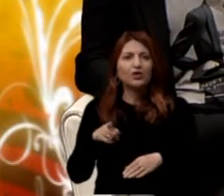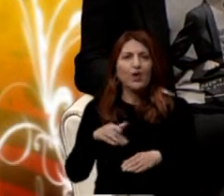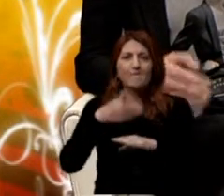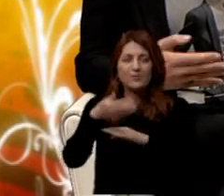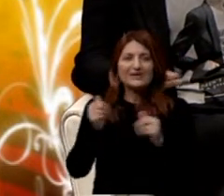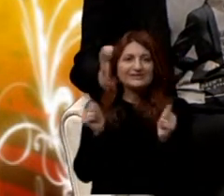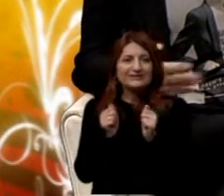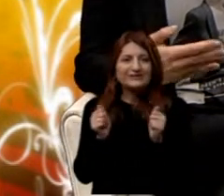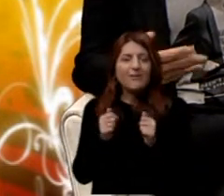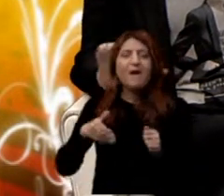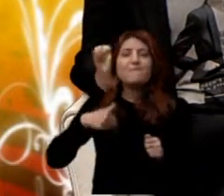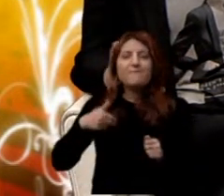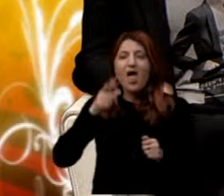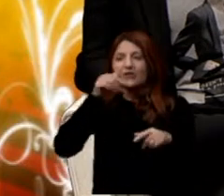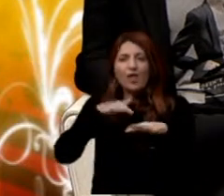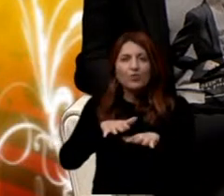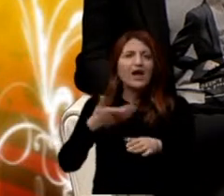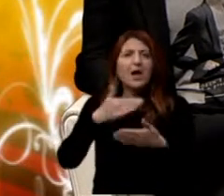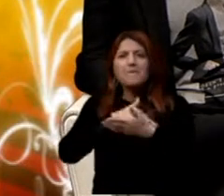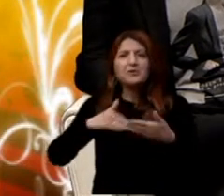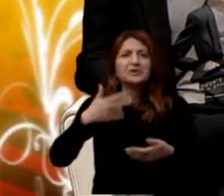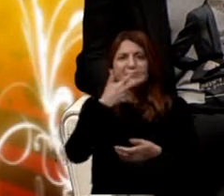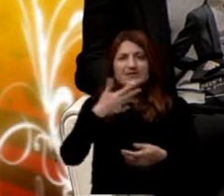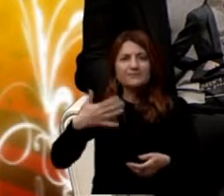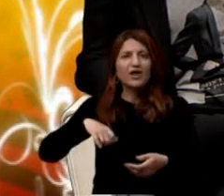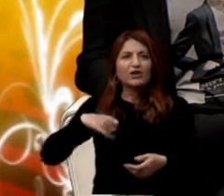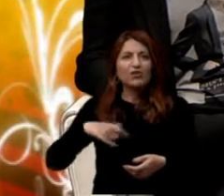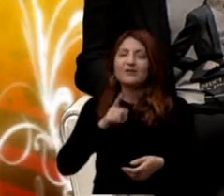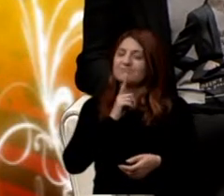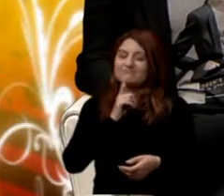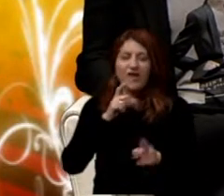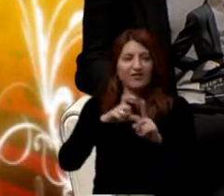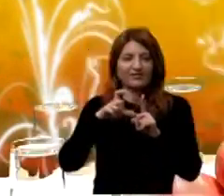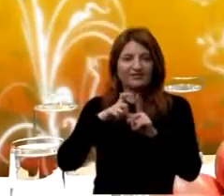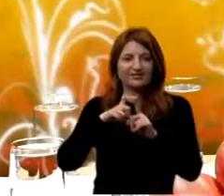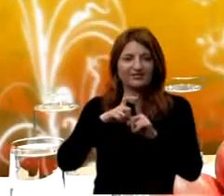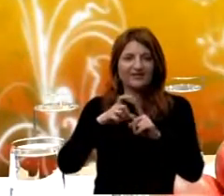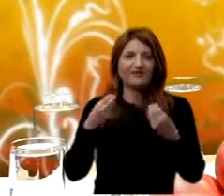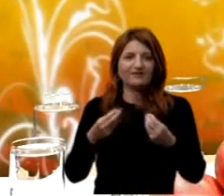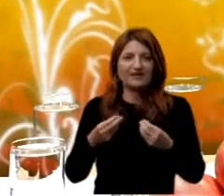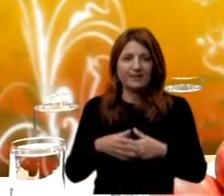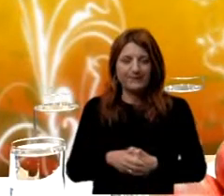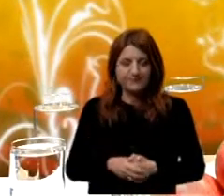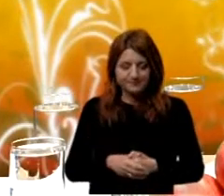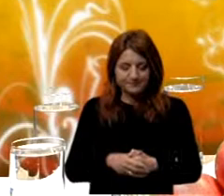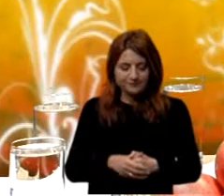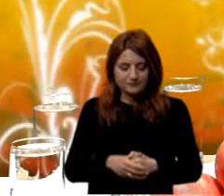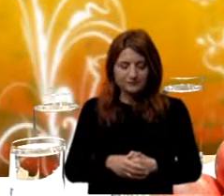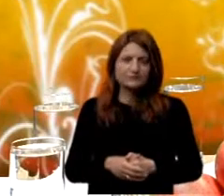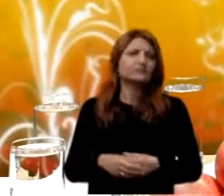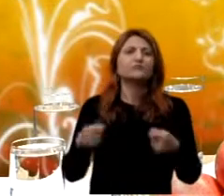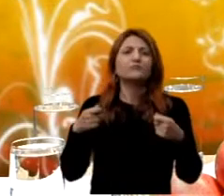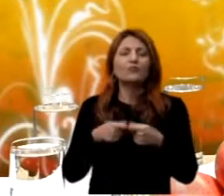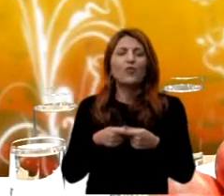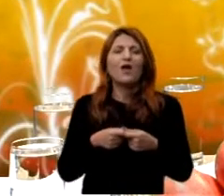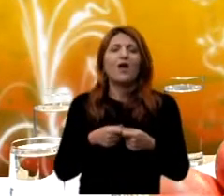zime, mladi ljudi, prosječna dob 35 godina u deficitu. Da. Što vi kažete kad govorimo o